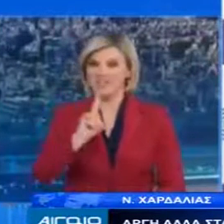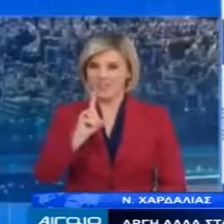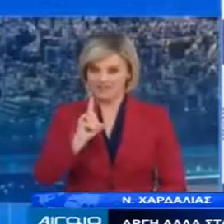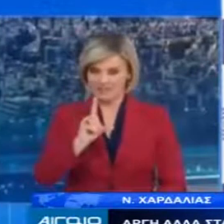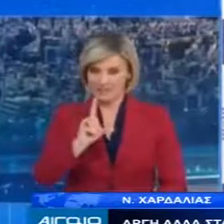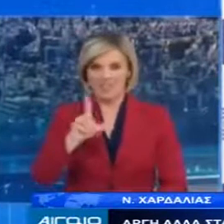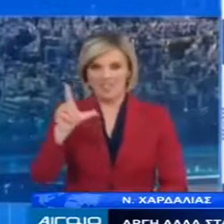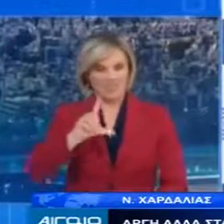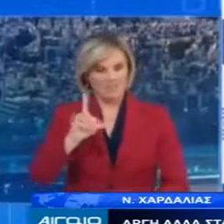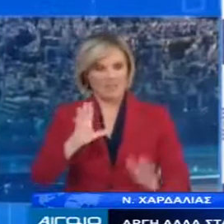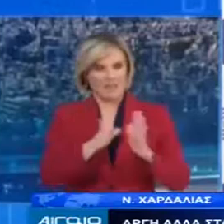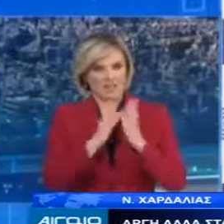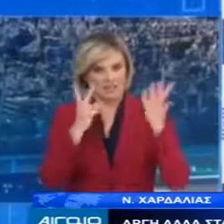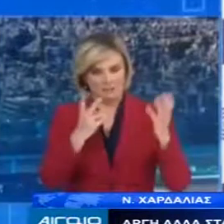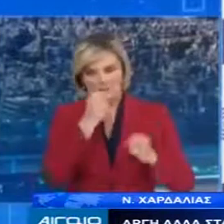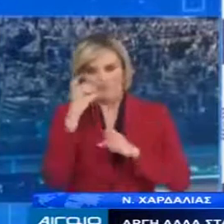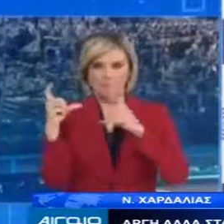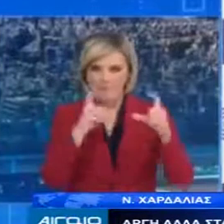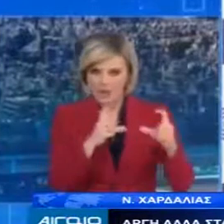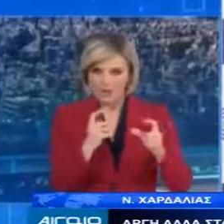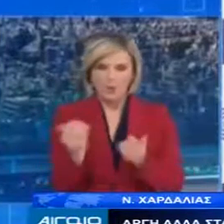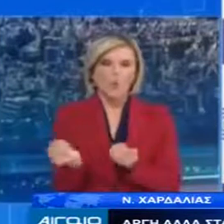βρεφικοί, βρεφονηπιακοί και παιδικοί σταθμοί.